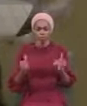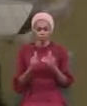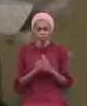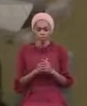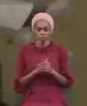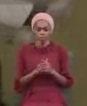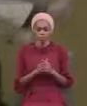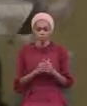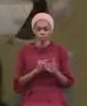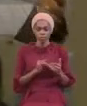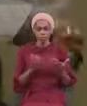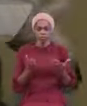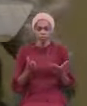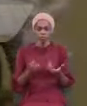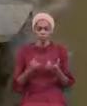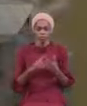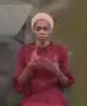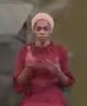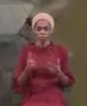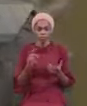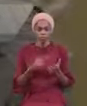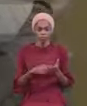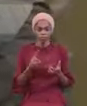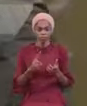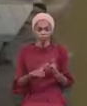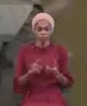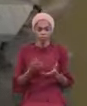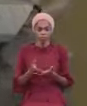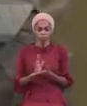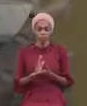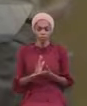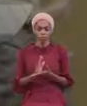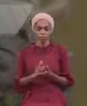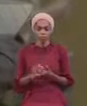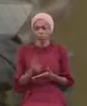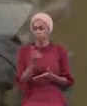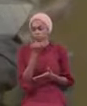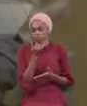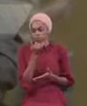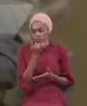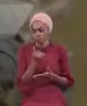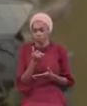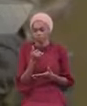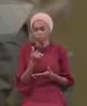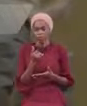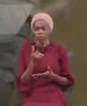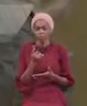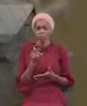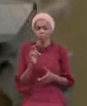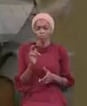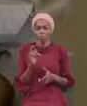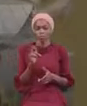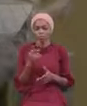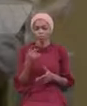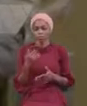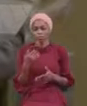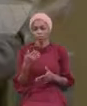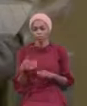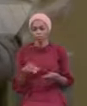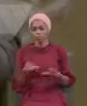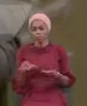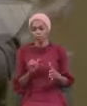dîmes ceci pour corriger certaines pratiques disent qui pay la dîme vous voyez